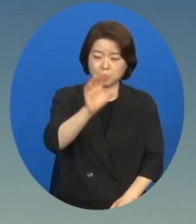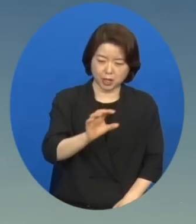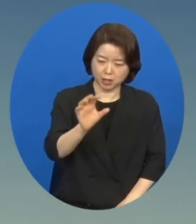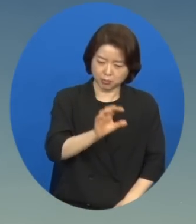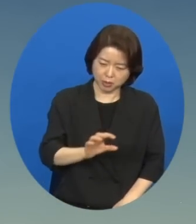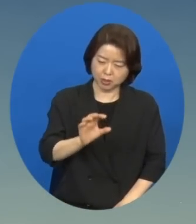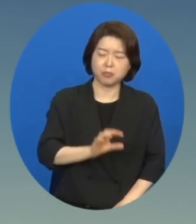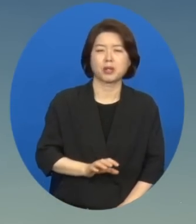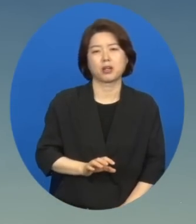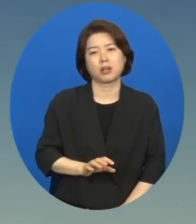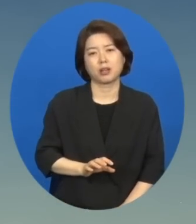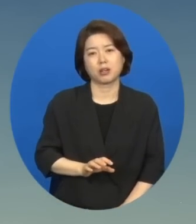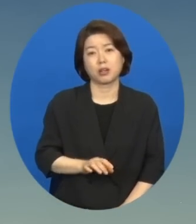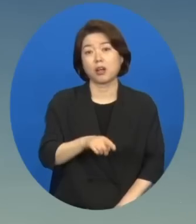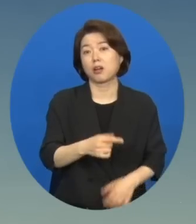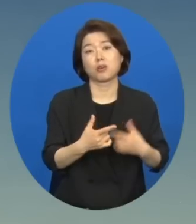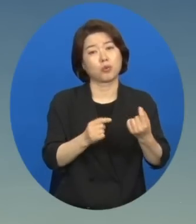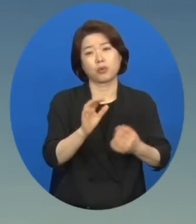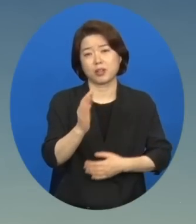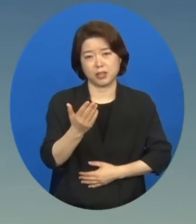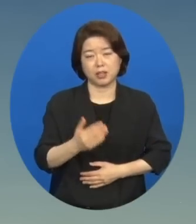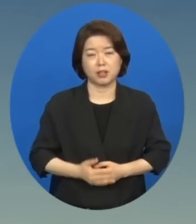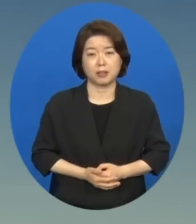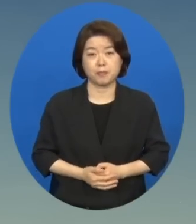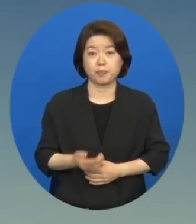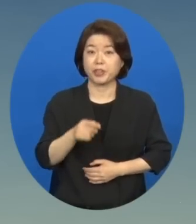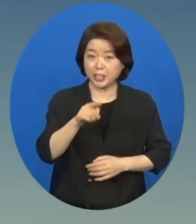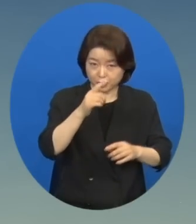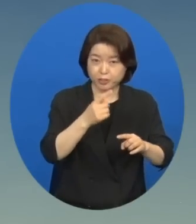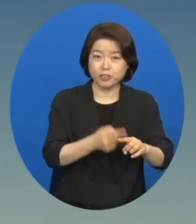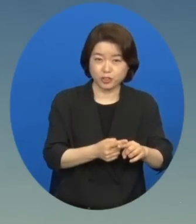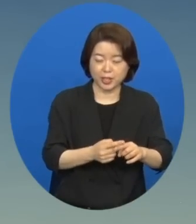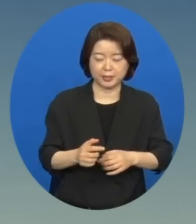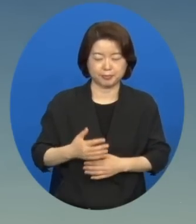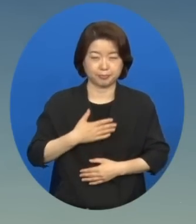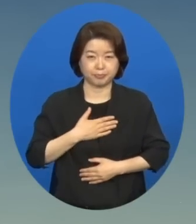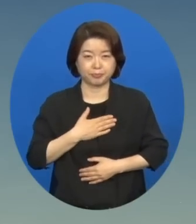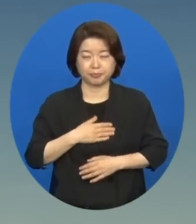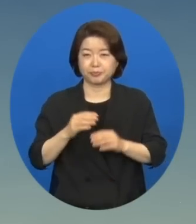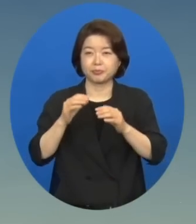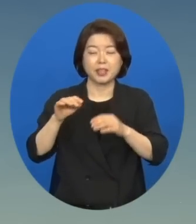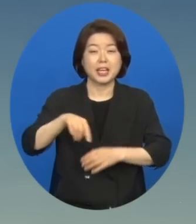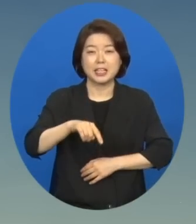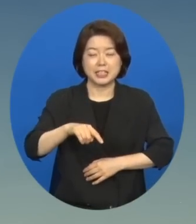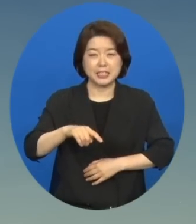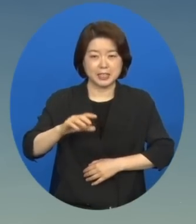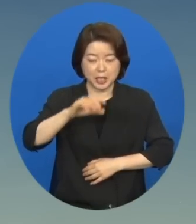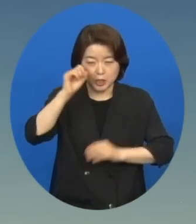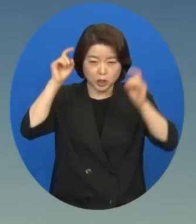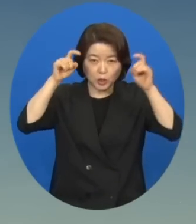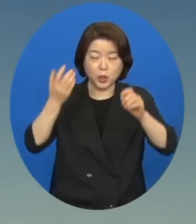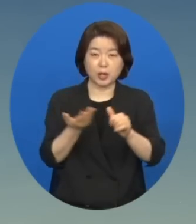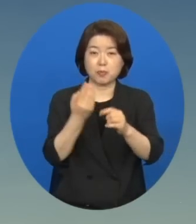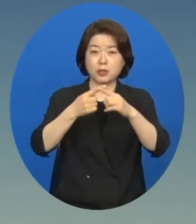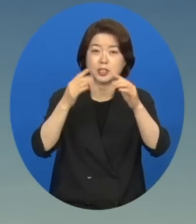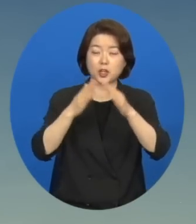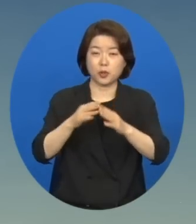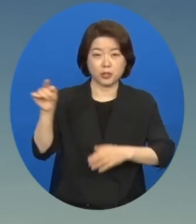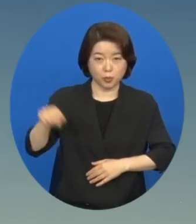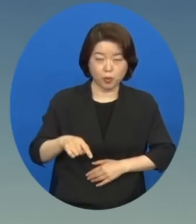반복되고 반복되고 그렇게 되더라고. 그러다가 제가 선한목자교회에서 사역을 하고